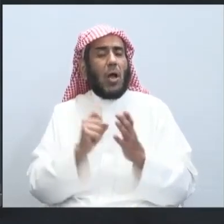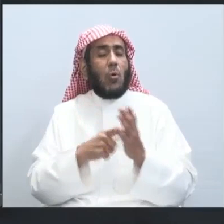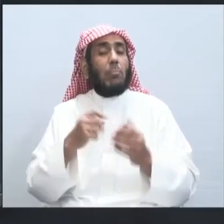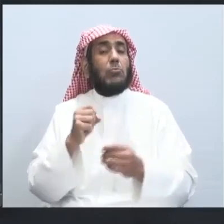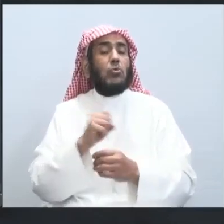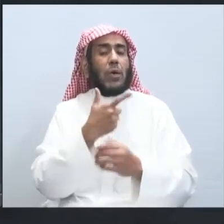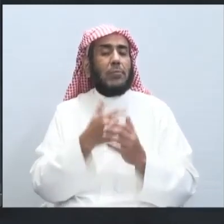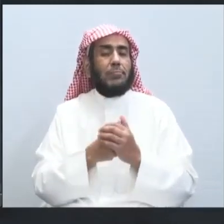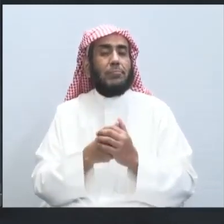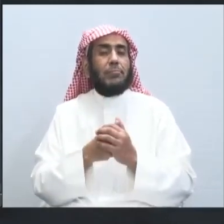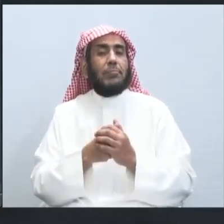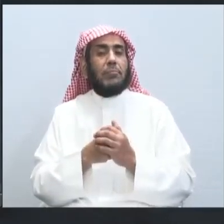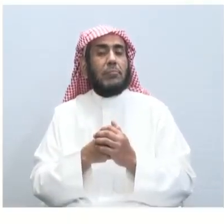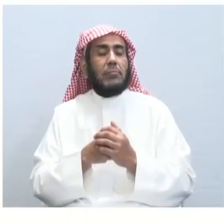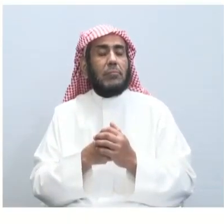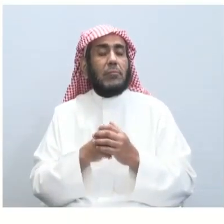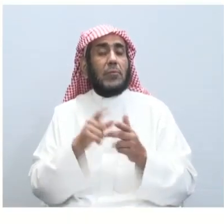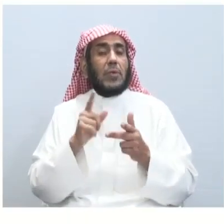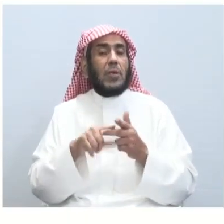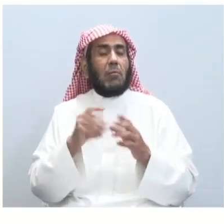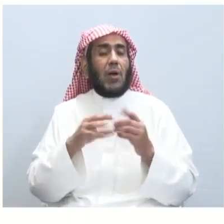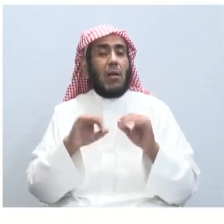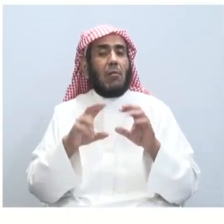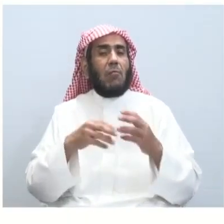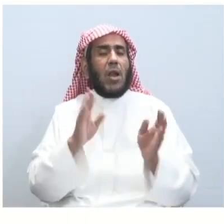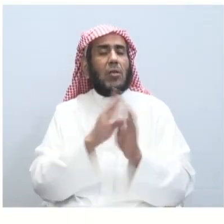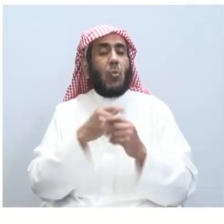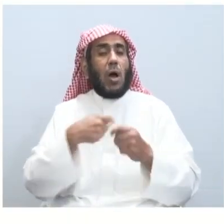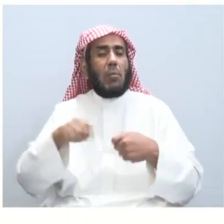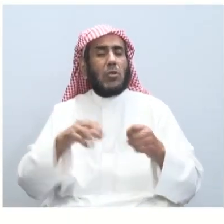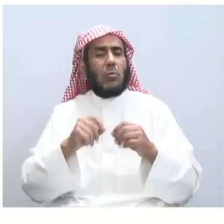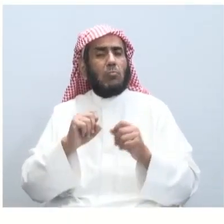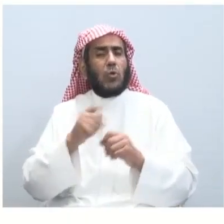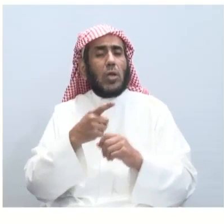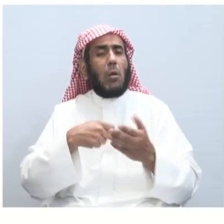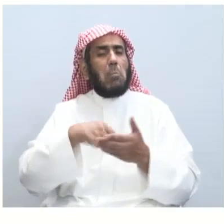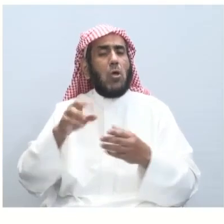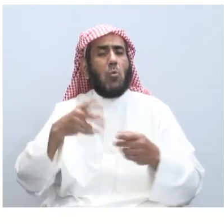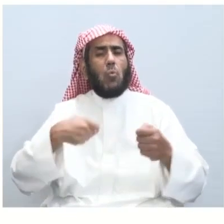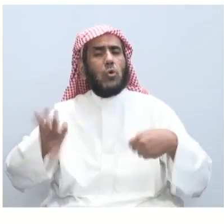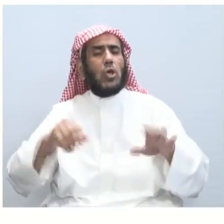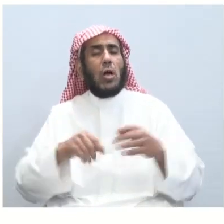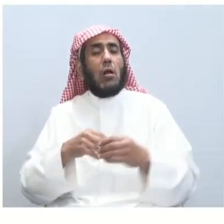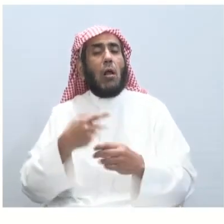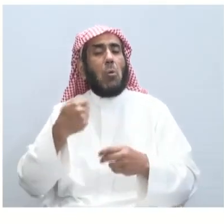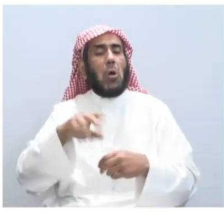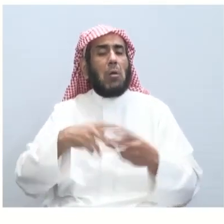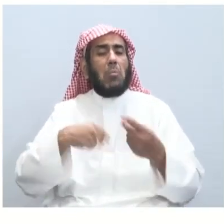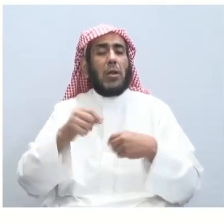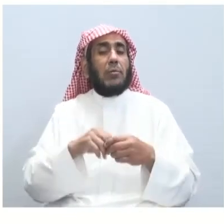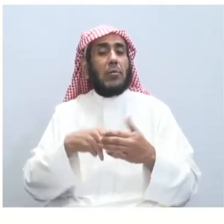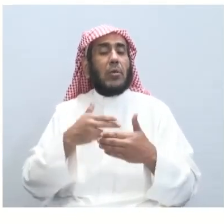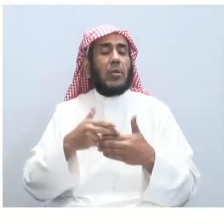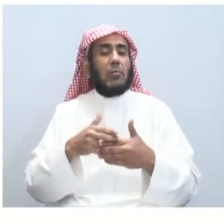بالسرعه كما هو في الحال في الاسواق الماليه التي تتسم بسرعه البيع والشراب للاوراق الماليه كذلك